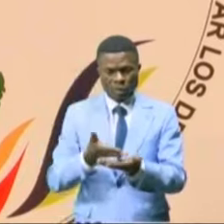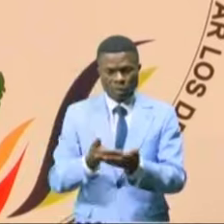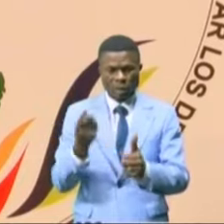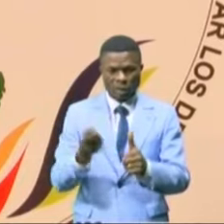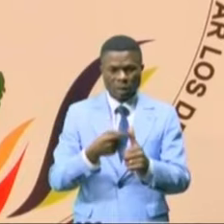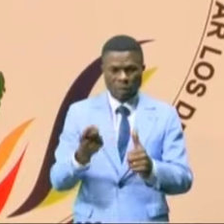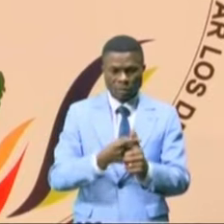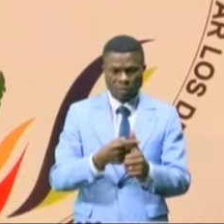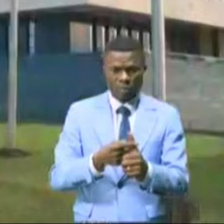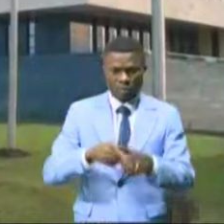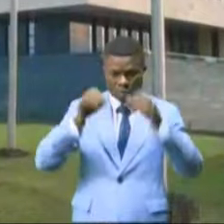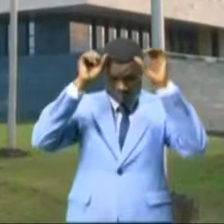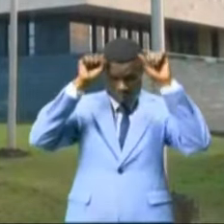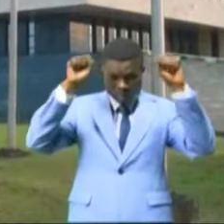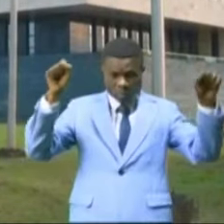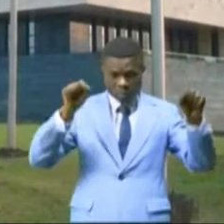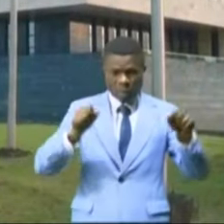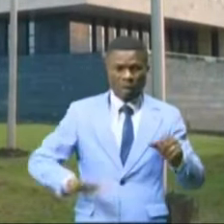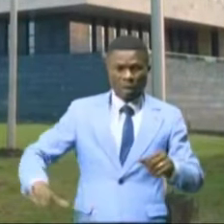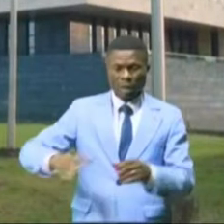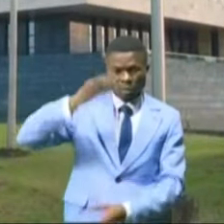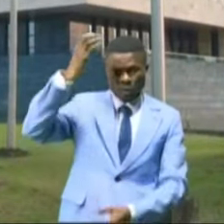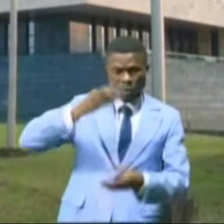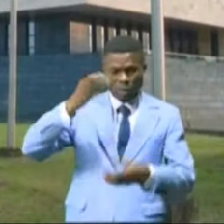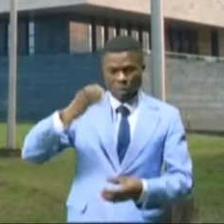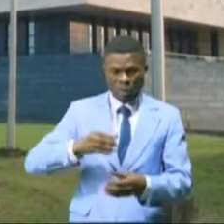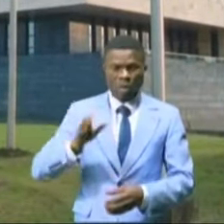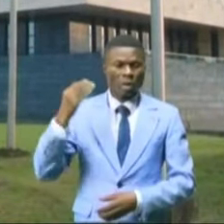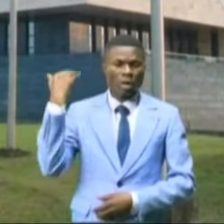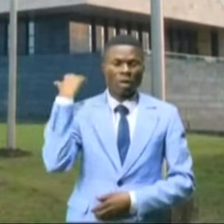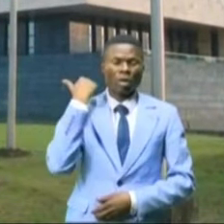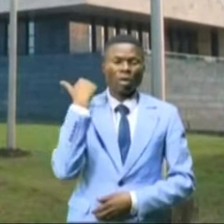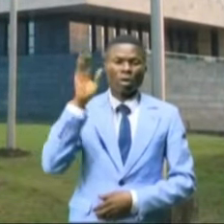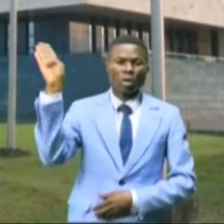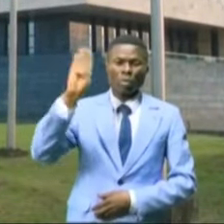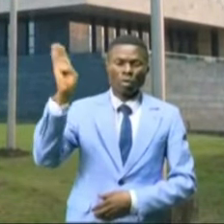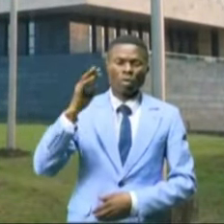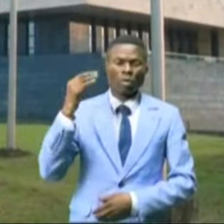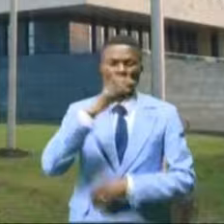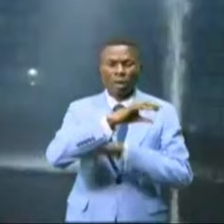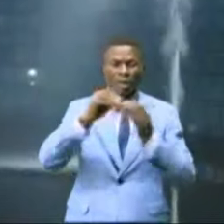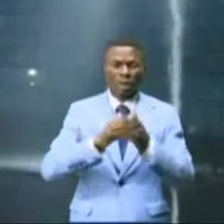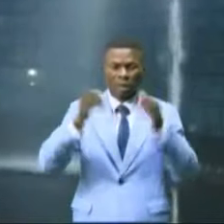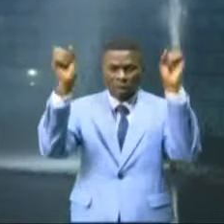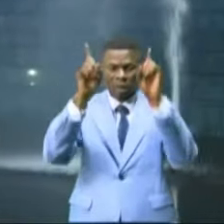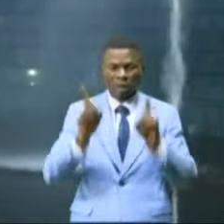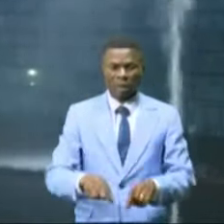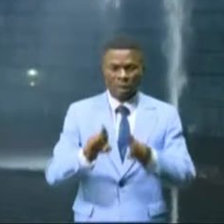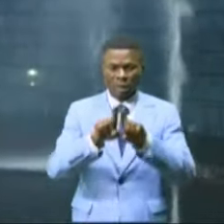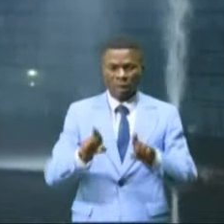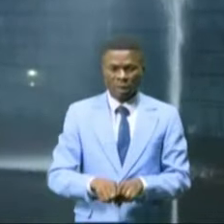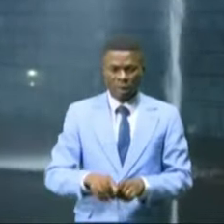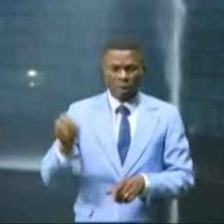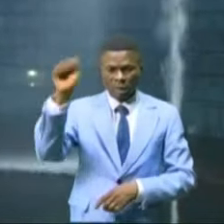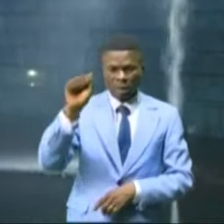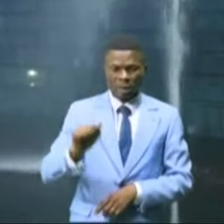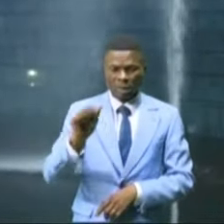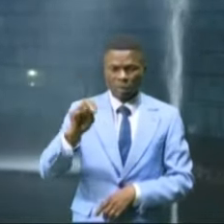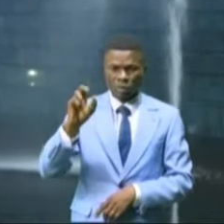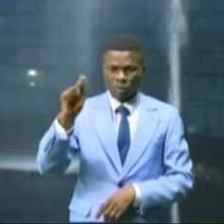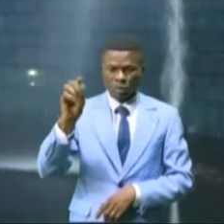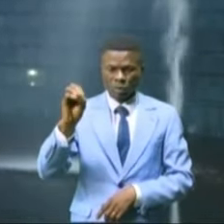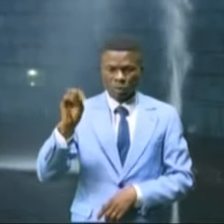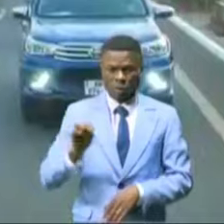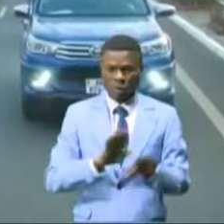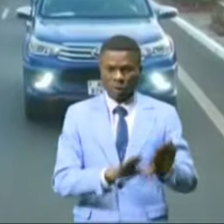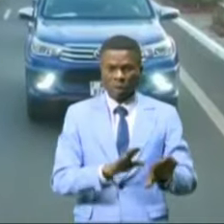notamment les présidents rwandais, burundais, centrafricains et celui de Sao Tomé et Principe. Attendu